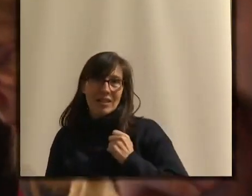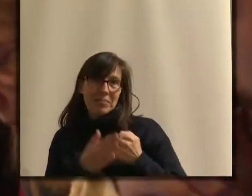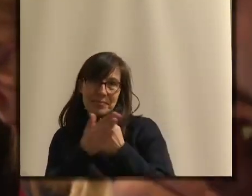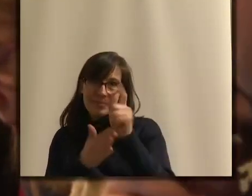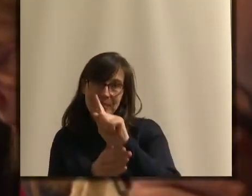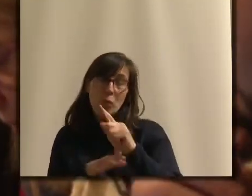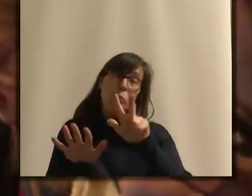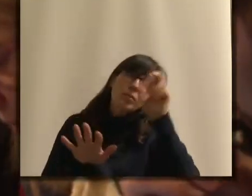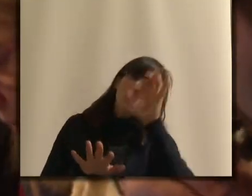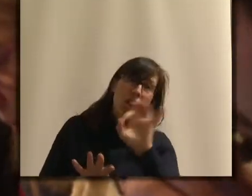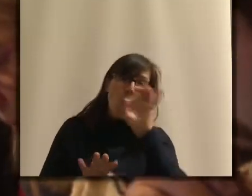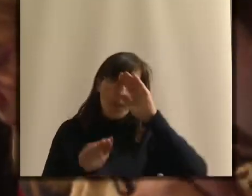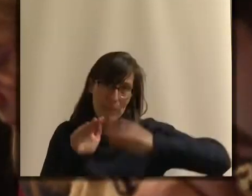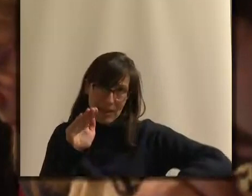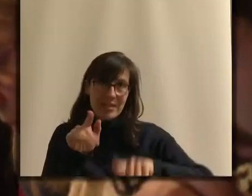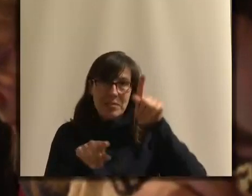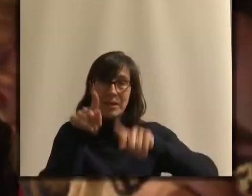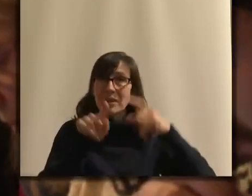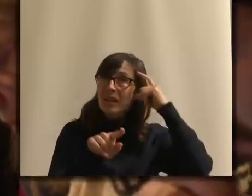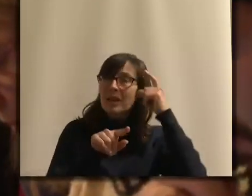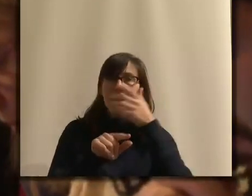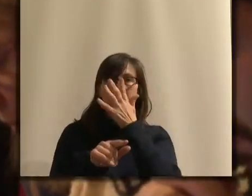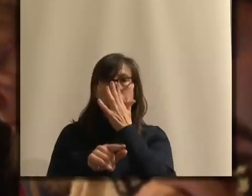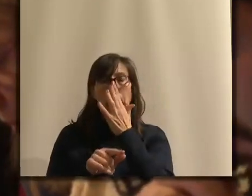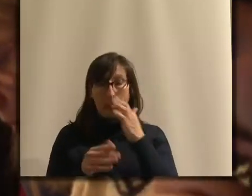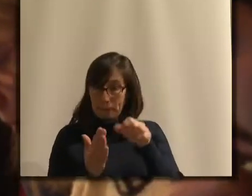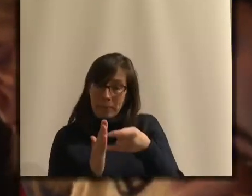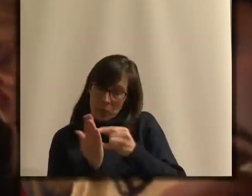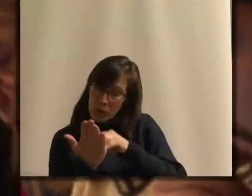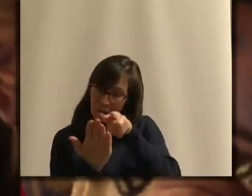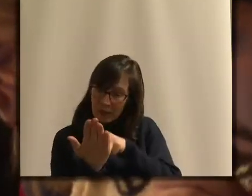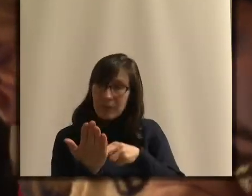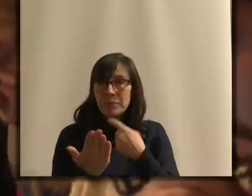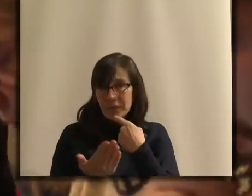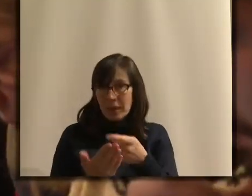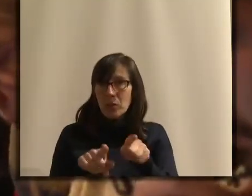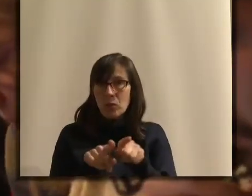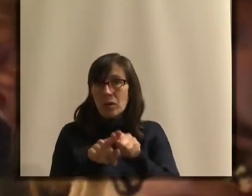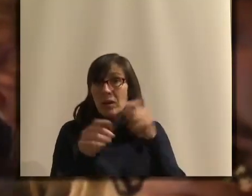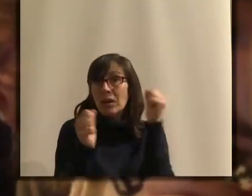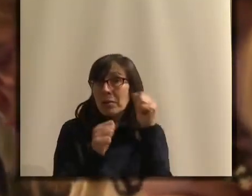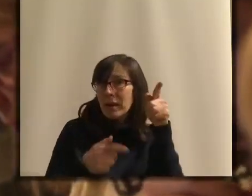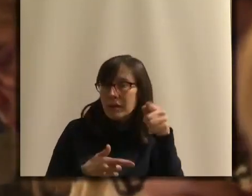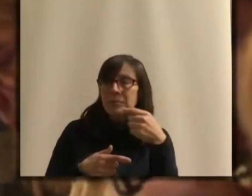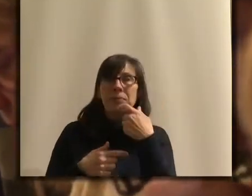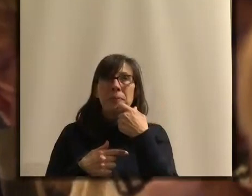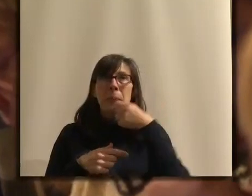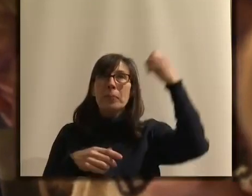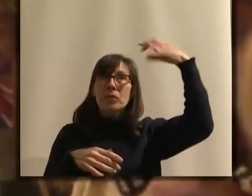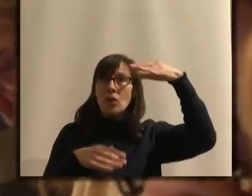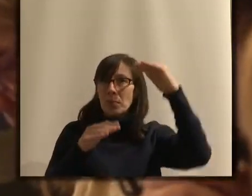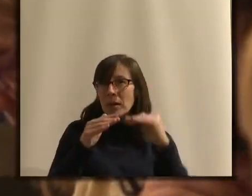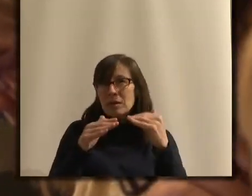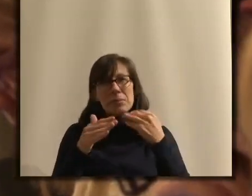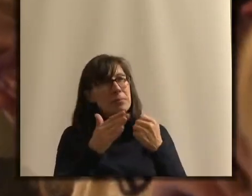al 80%, i en els pitjors dies d'hivern, això ho diu el mateix projecte, en els dies d'hivern amb menys sol s'arribarà